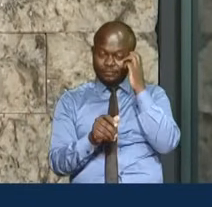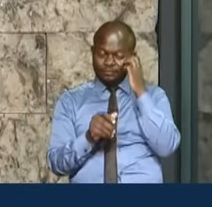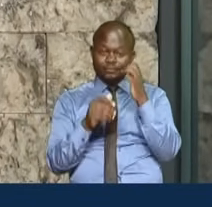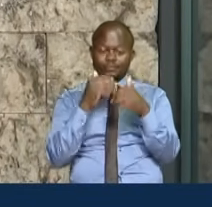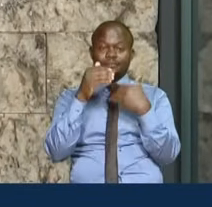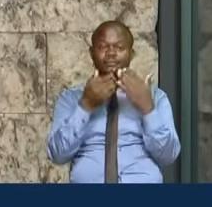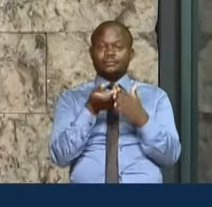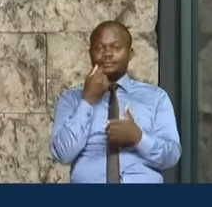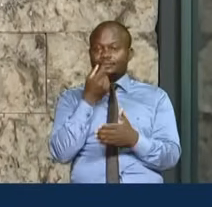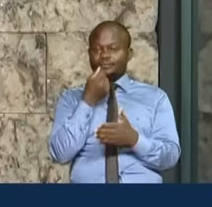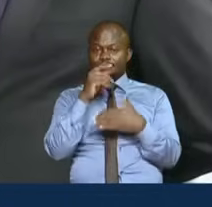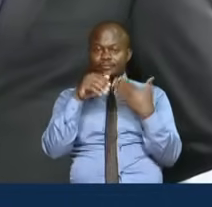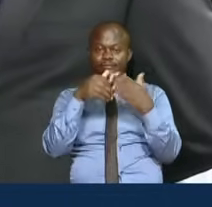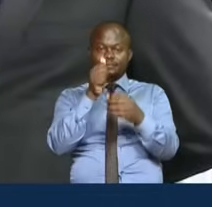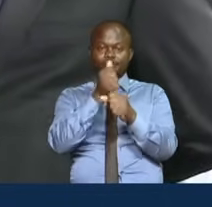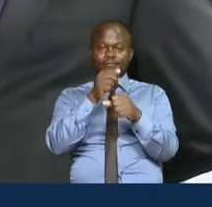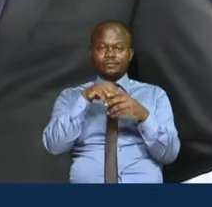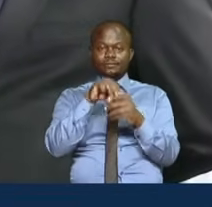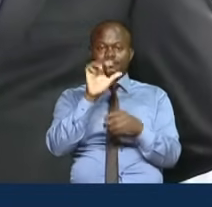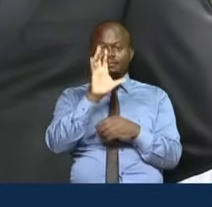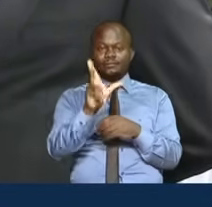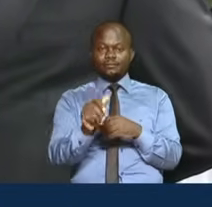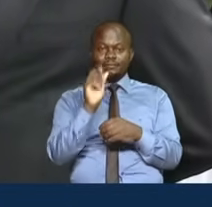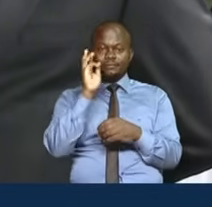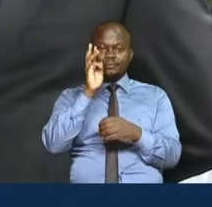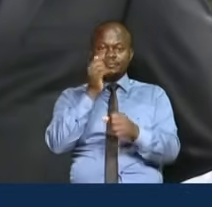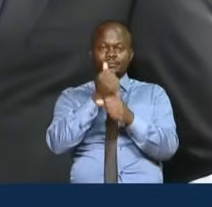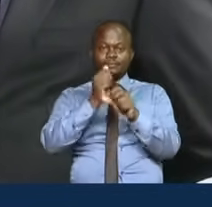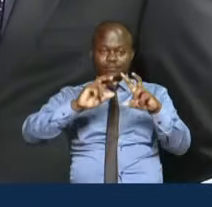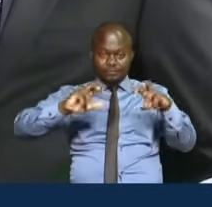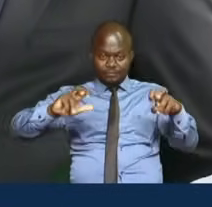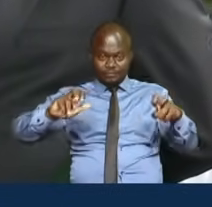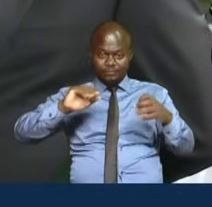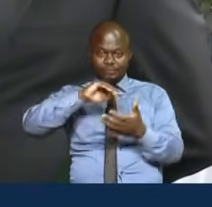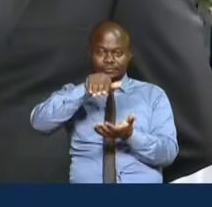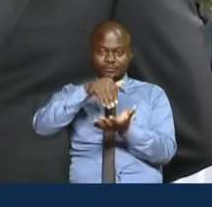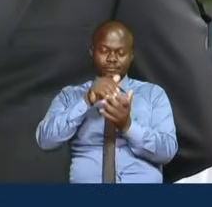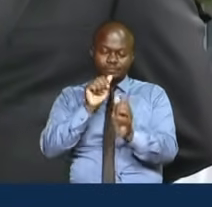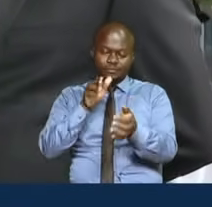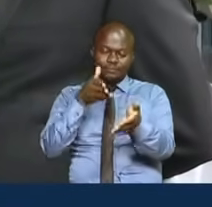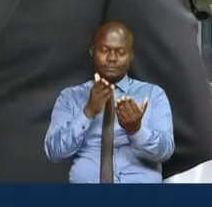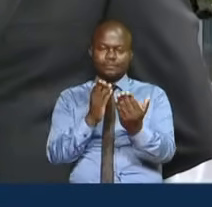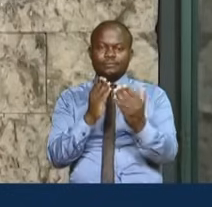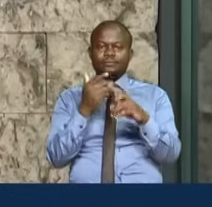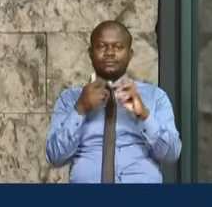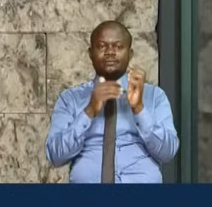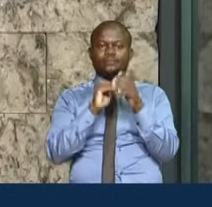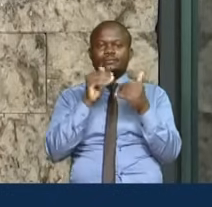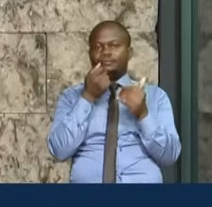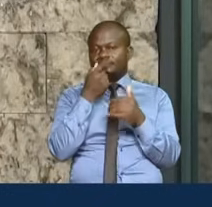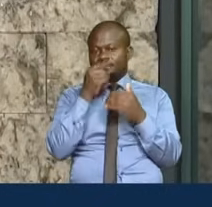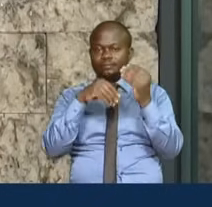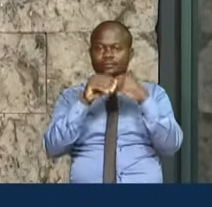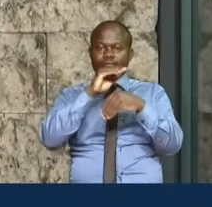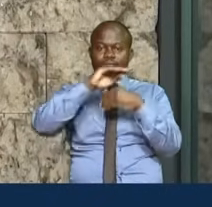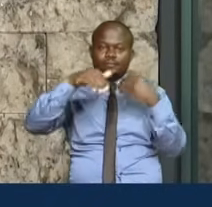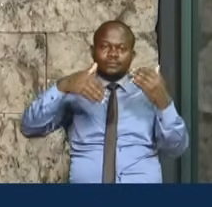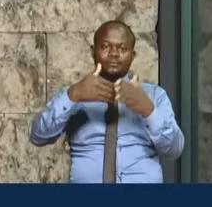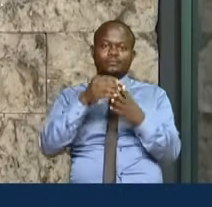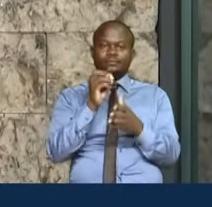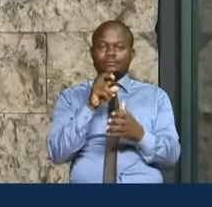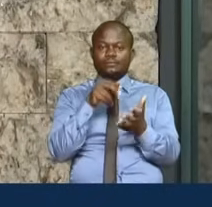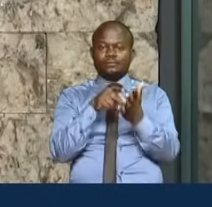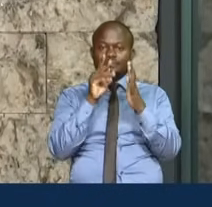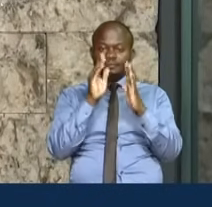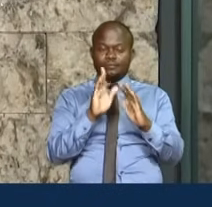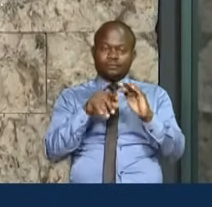imiti ikorerwa ku mugabane izajya ikorerwa ubwo bushakashatsi, iki kigo kikabikurikirana, ndetse n'imiti icuruzwa cyangwa igurwa